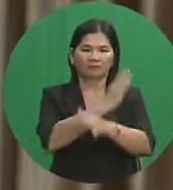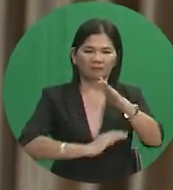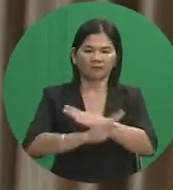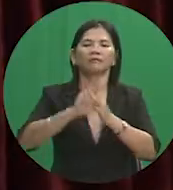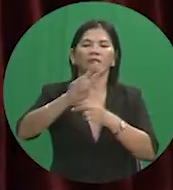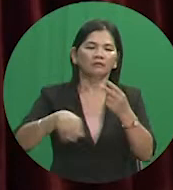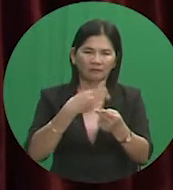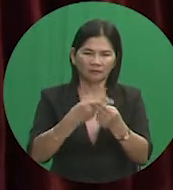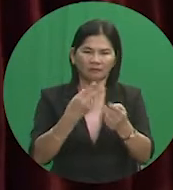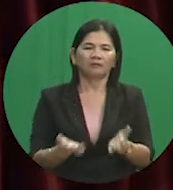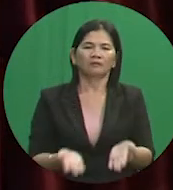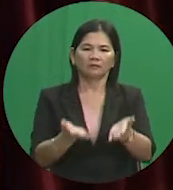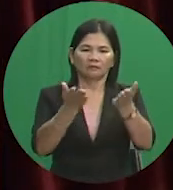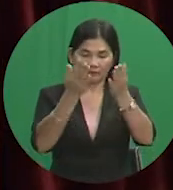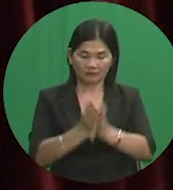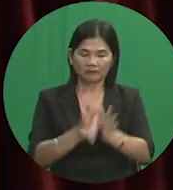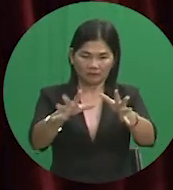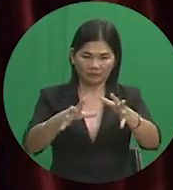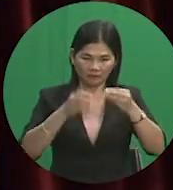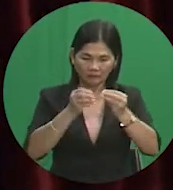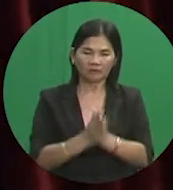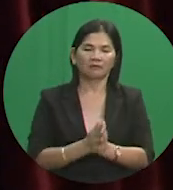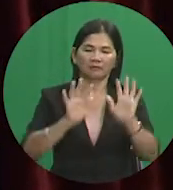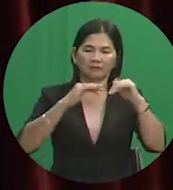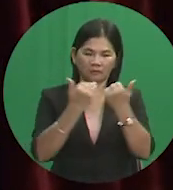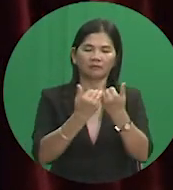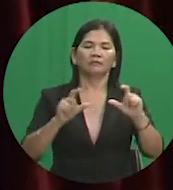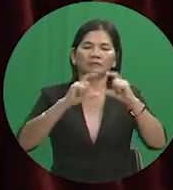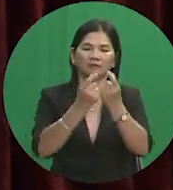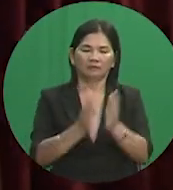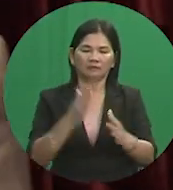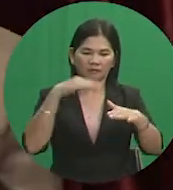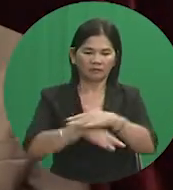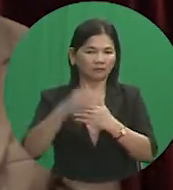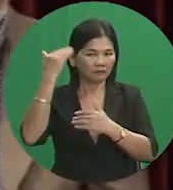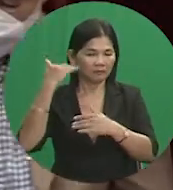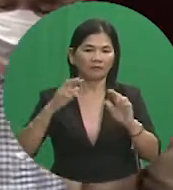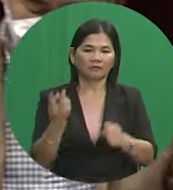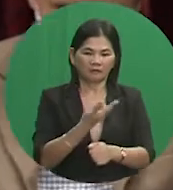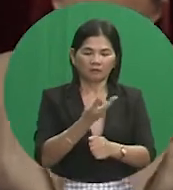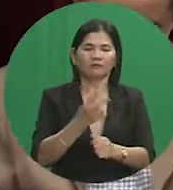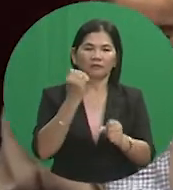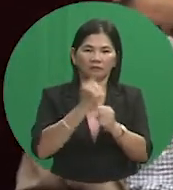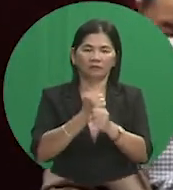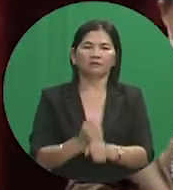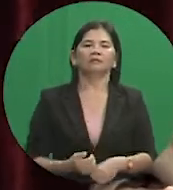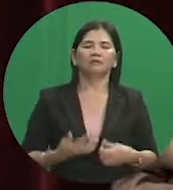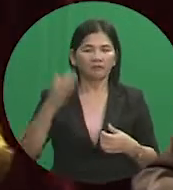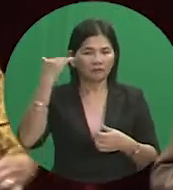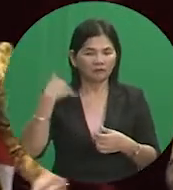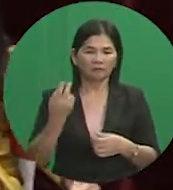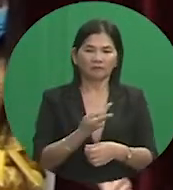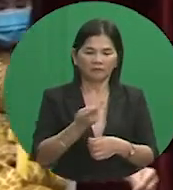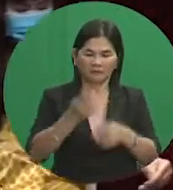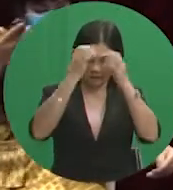ชลัยท็อปดับเบิ้ลและกัมปูกาตัวบ้านเสวาดอสมาชิกกรมการเงียบัญชีเรียบยันเดอร์ดอกรมการเงียบัญชีเรียบยันเดอร์ในกระท